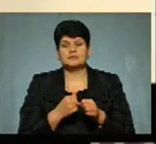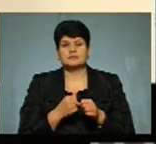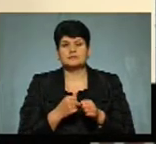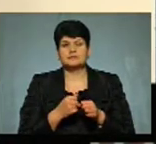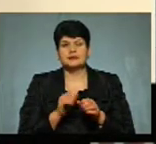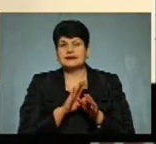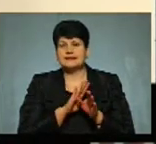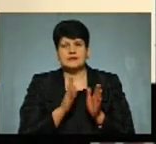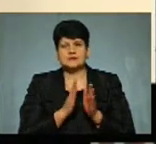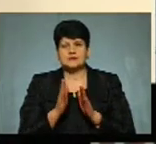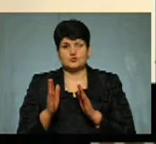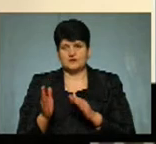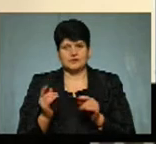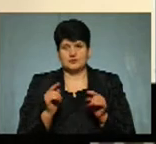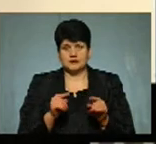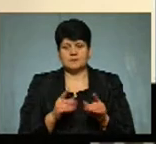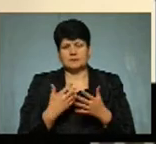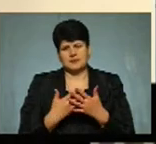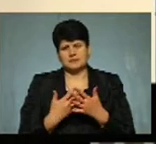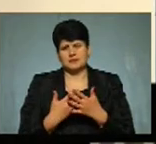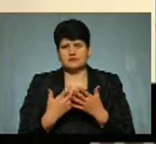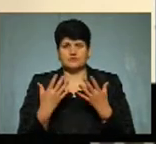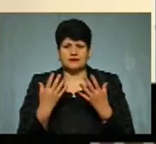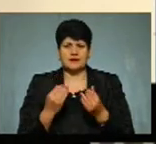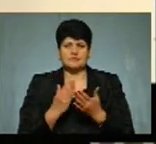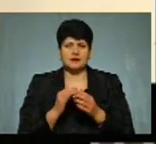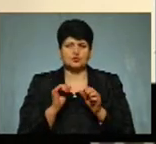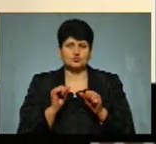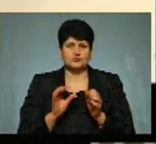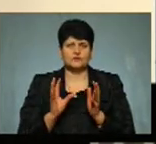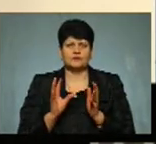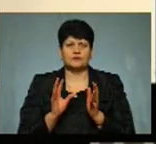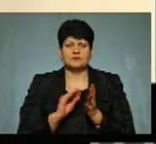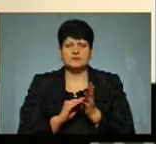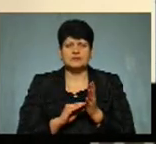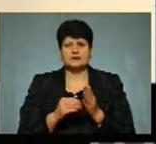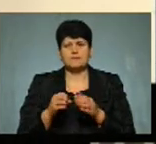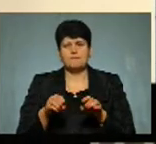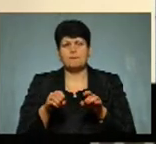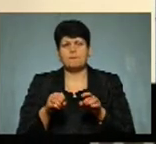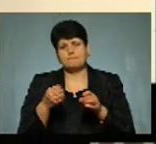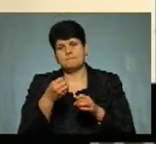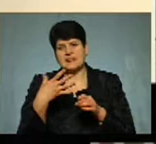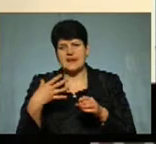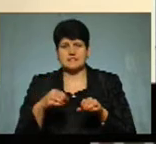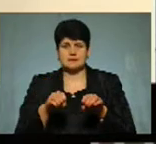не систематизували його, ми приблизно в день маємо можливість вносити 15 постанов. Тобто,